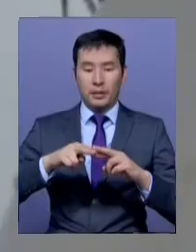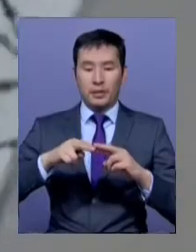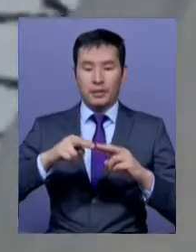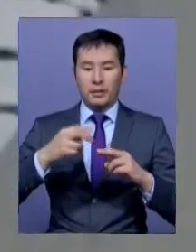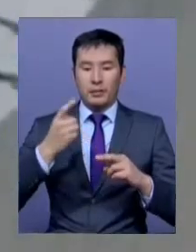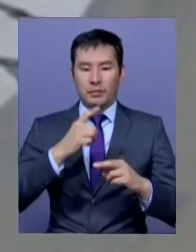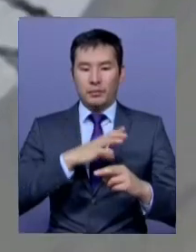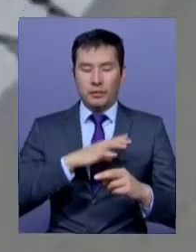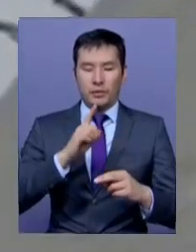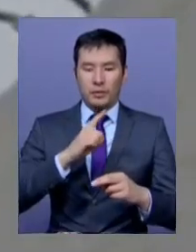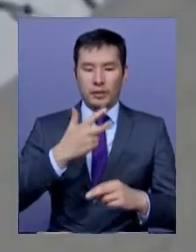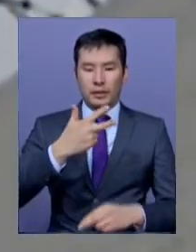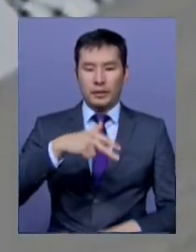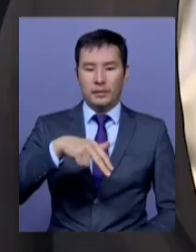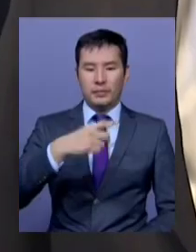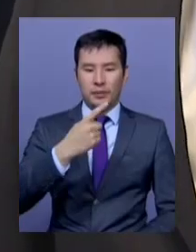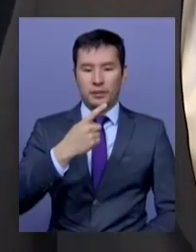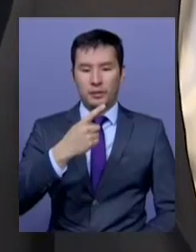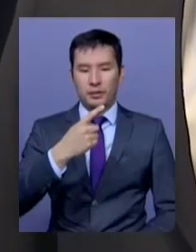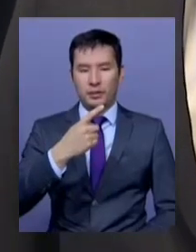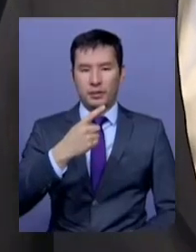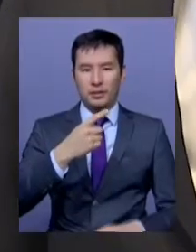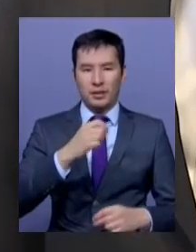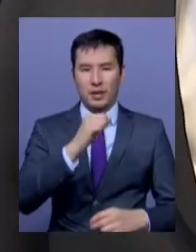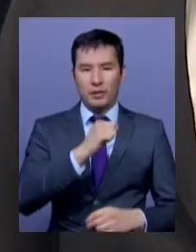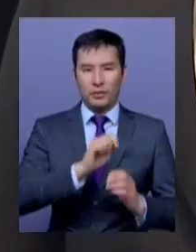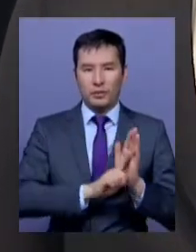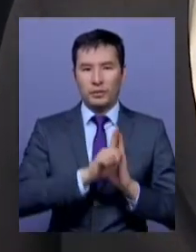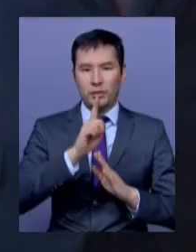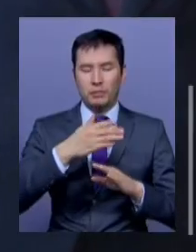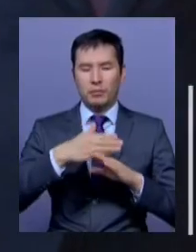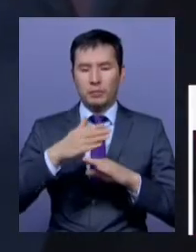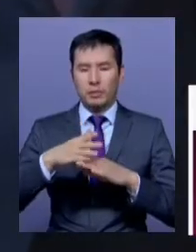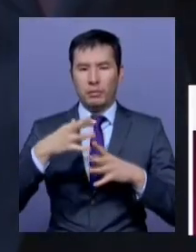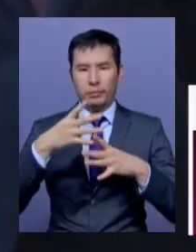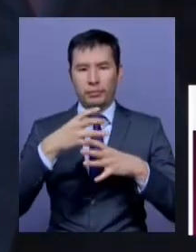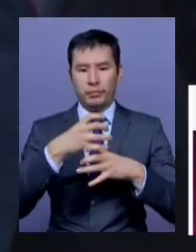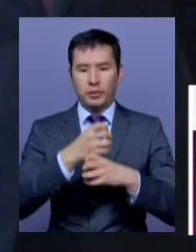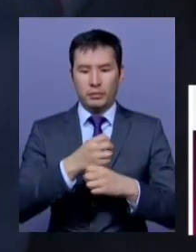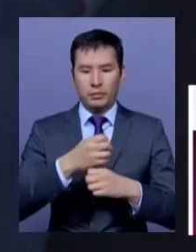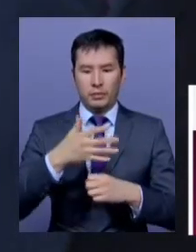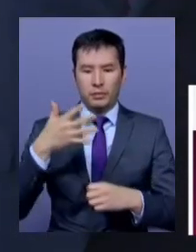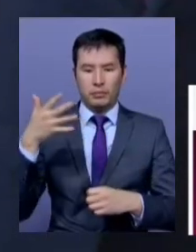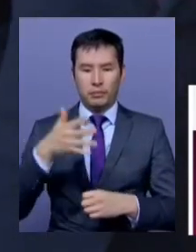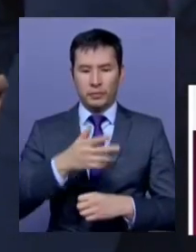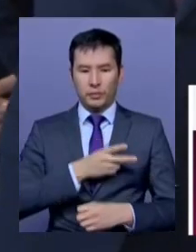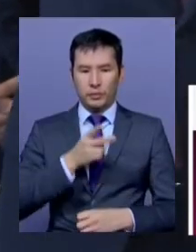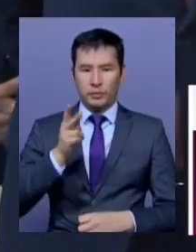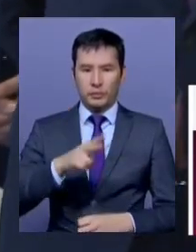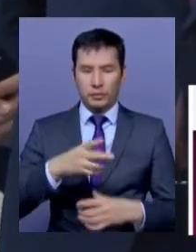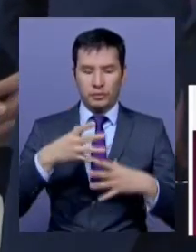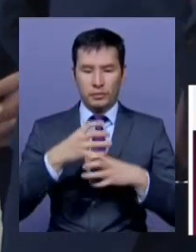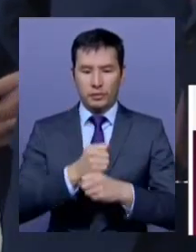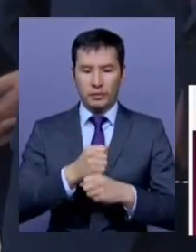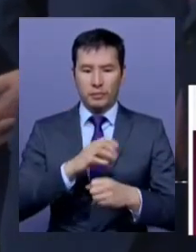бастап күшіне енген болатын. Буквально на днях состоялось присоединение ко второму факультативному. Жуырда ғана